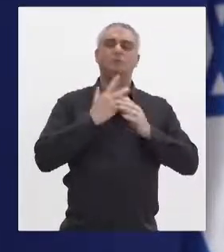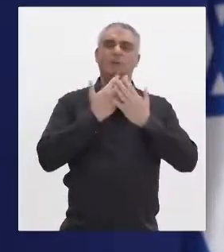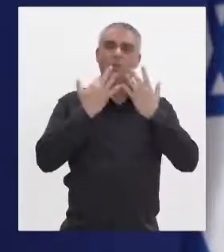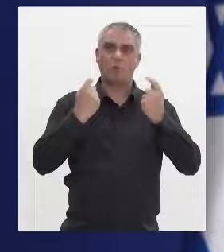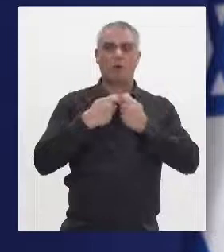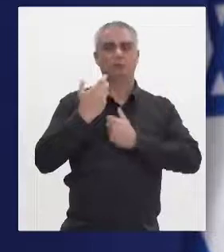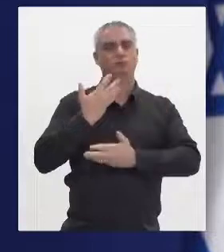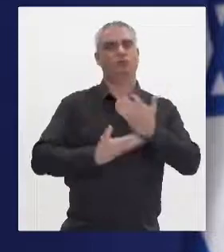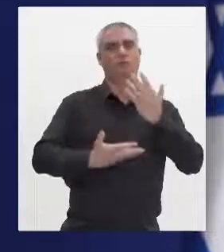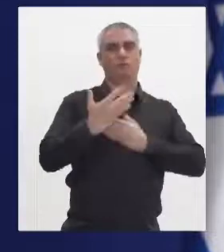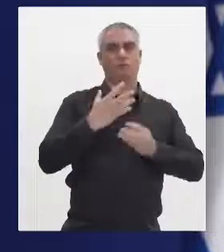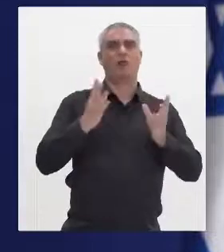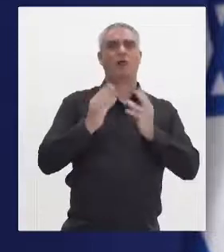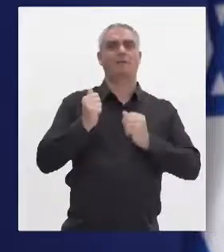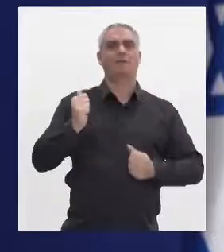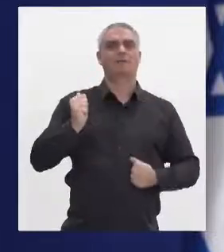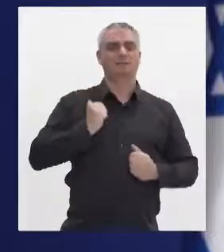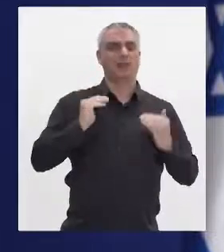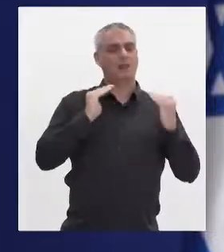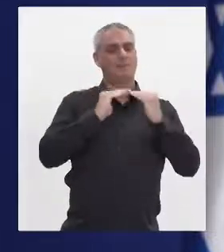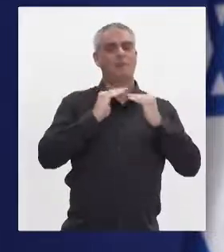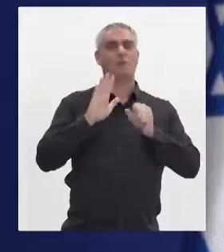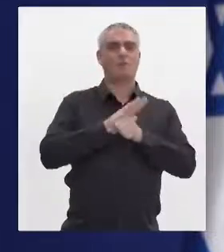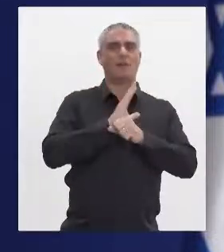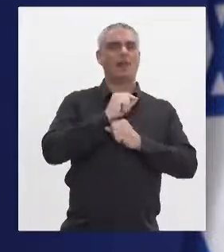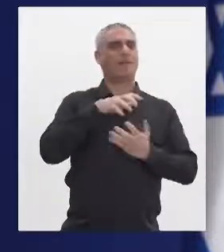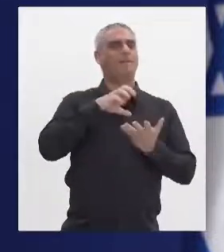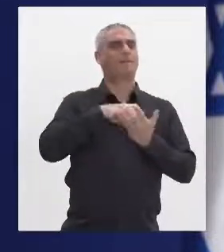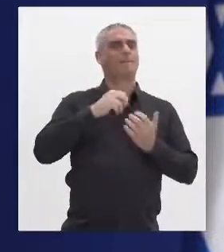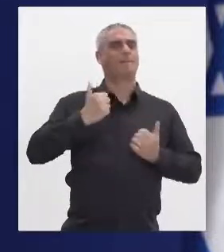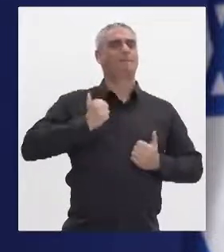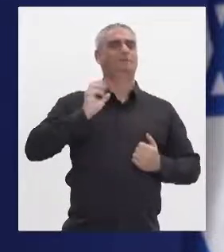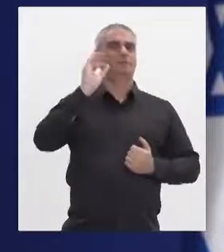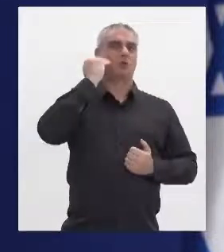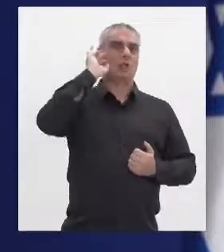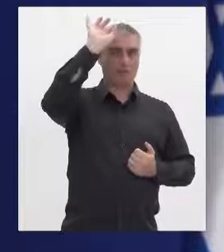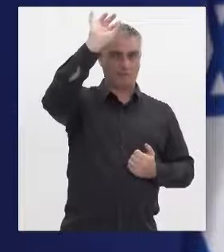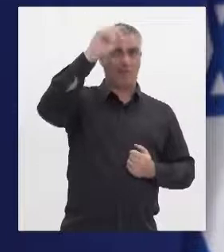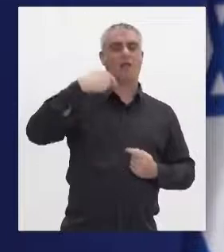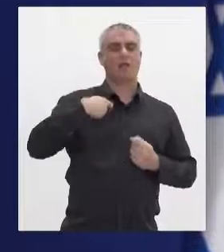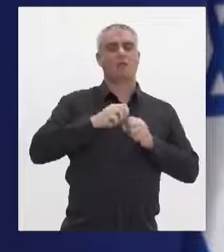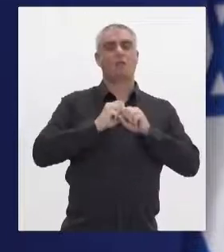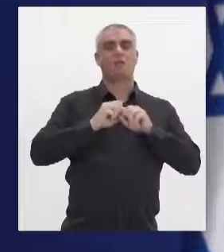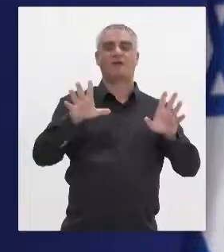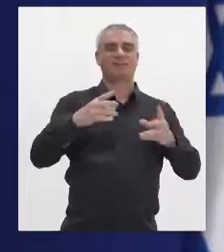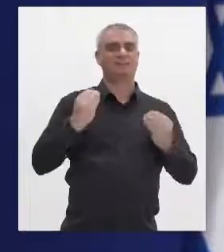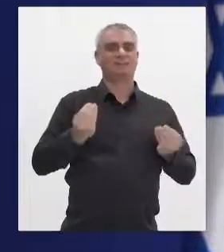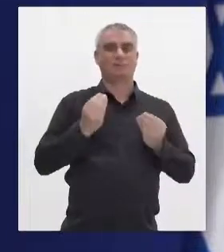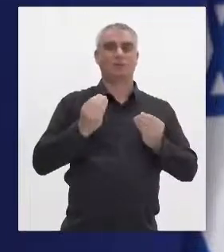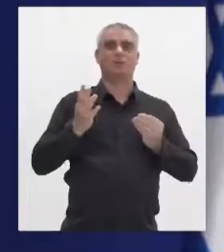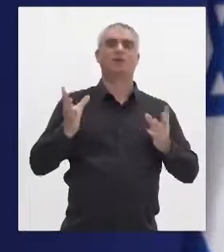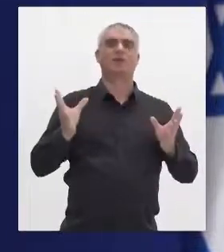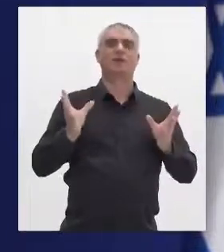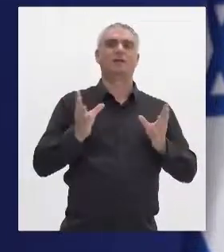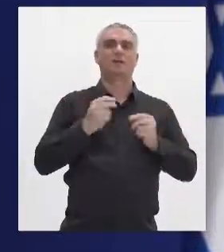בשיתוף פעולה בין צהל בתאום מלא לפיקוד המרכז האמריקאי אנחנו נפיץ את הציוד באמצעות ארגונים